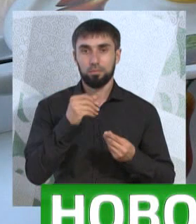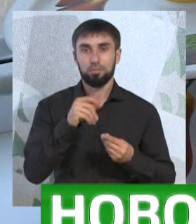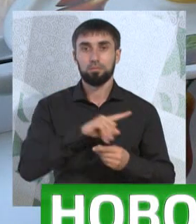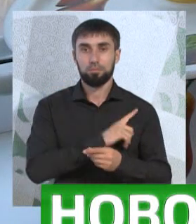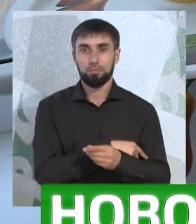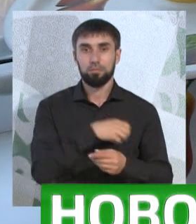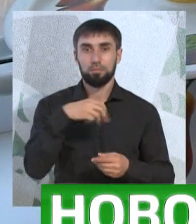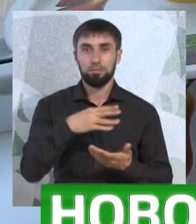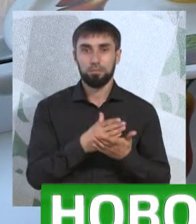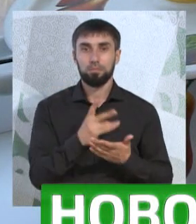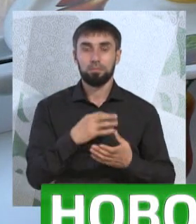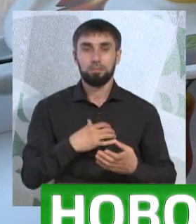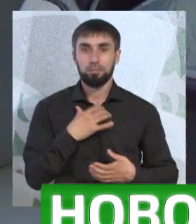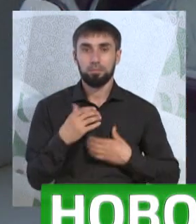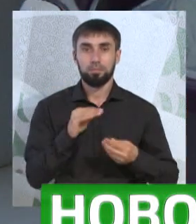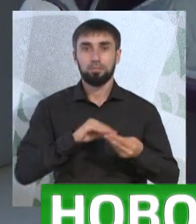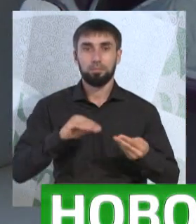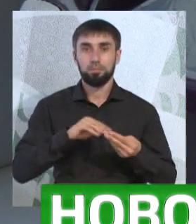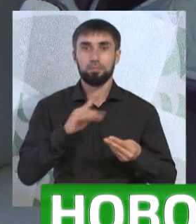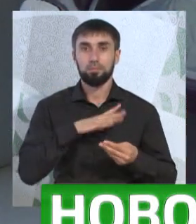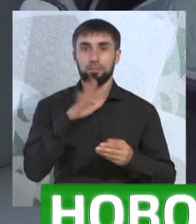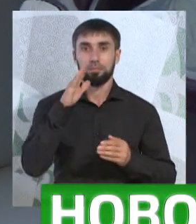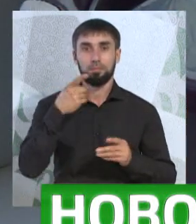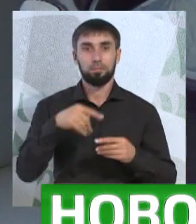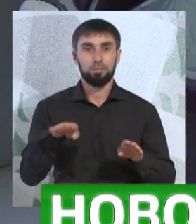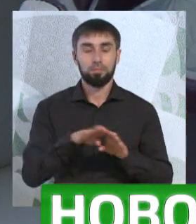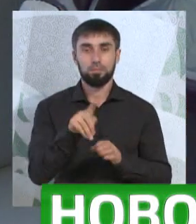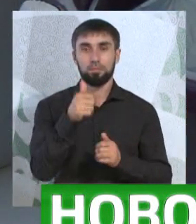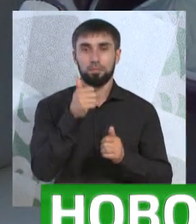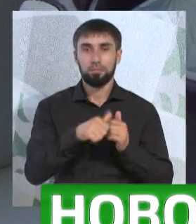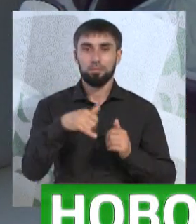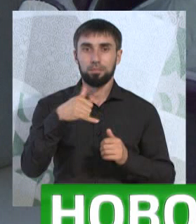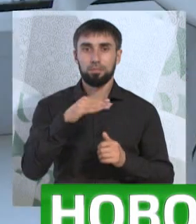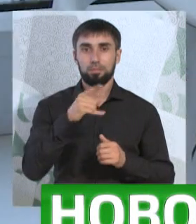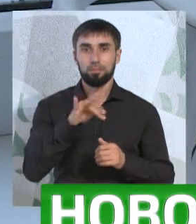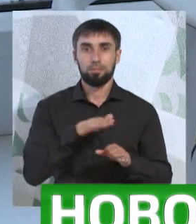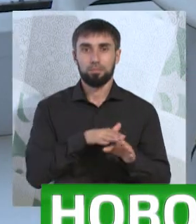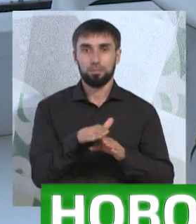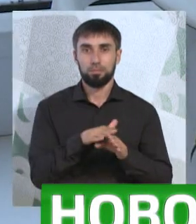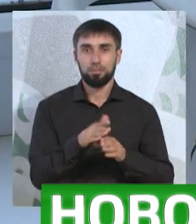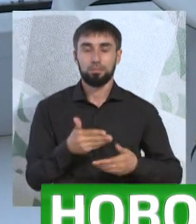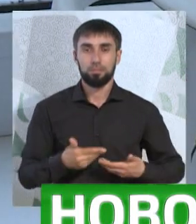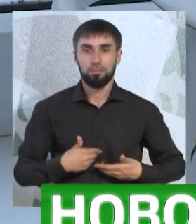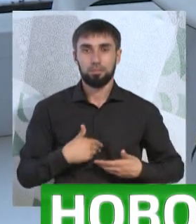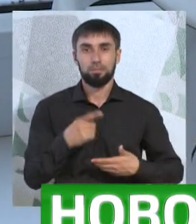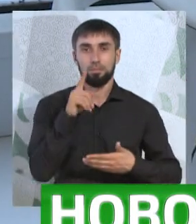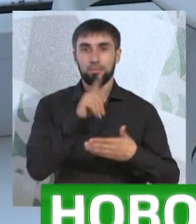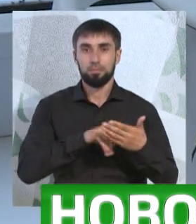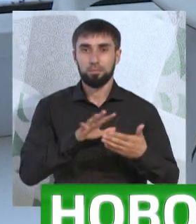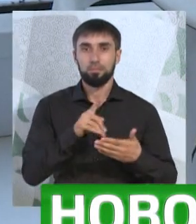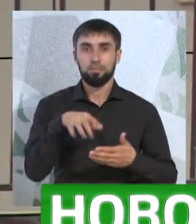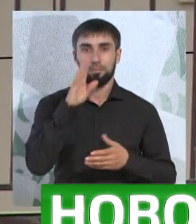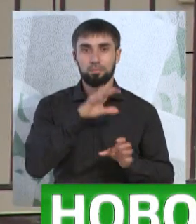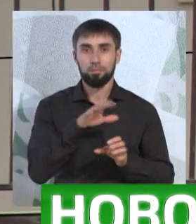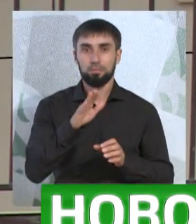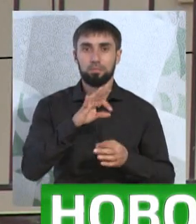идет без перебоев. Боясь повторения безводной ситуации, в доме буквально каждое ведро и тазик наполнены. Жители еще не уверены, что водоснабжение